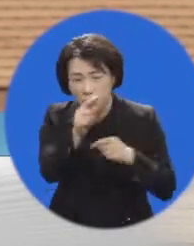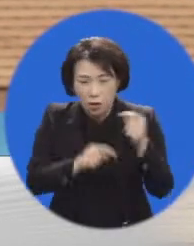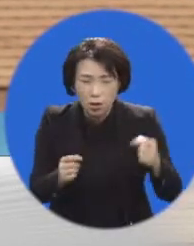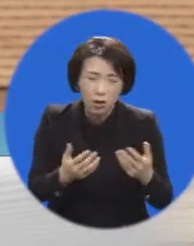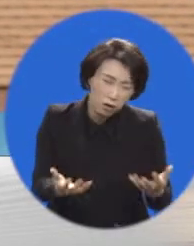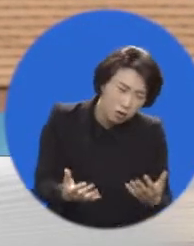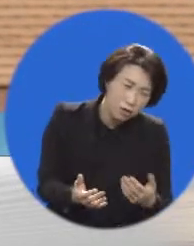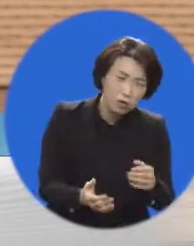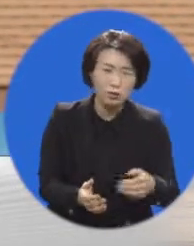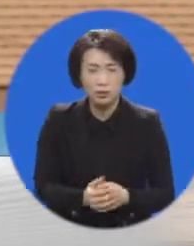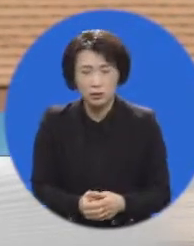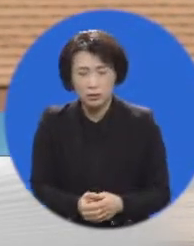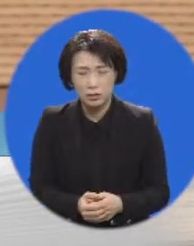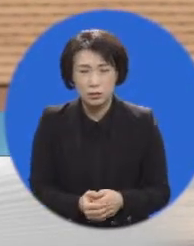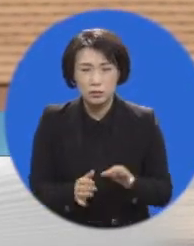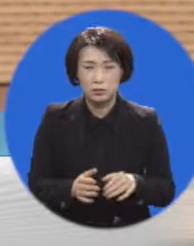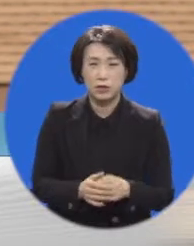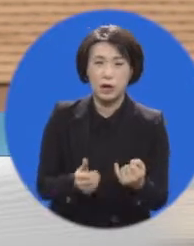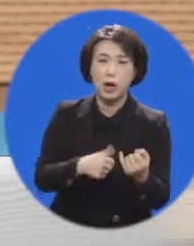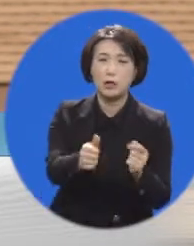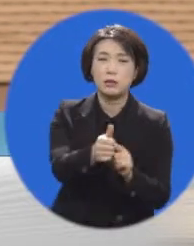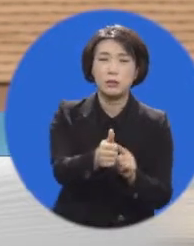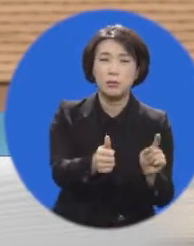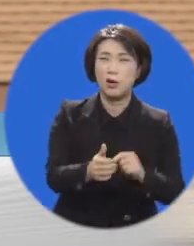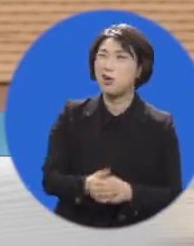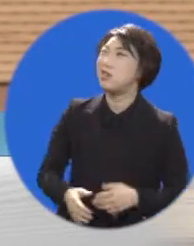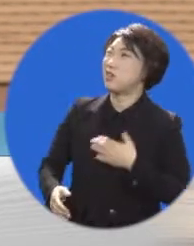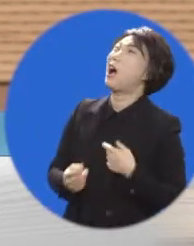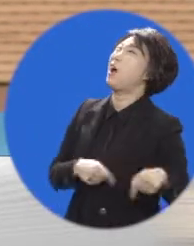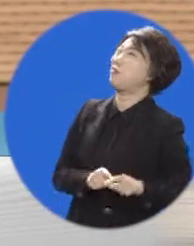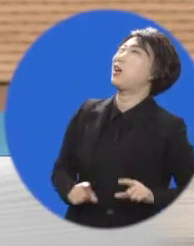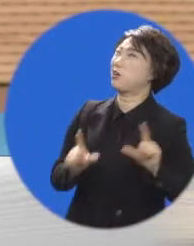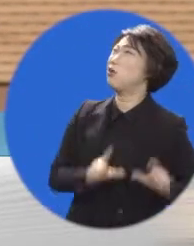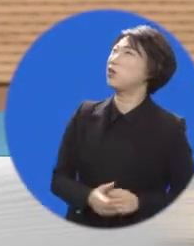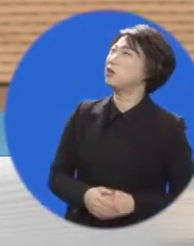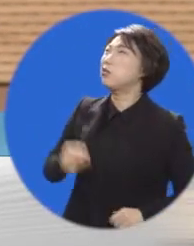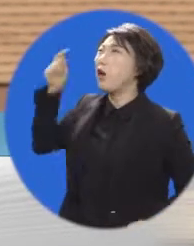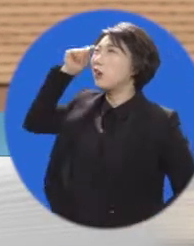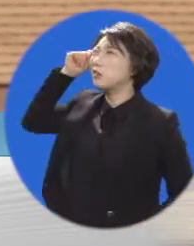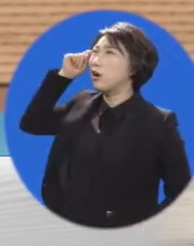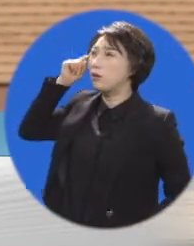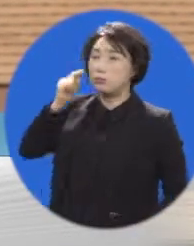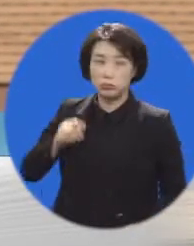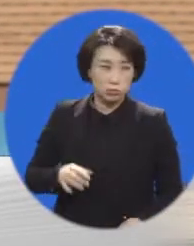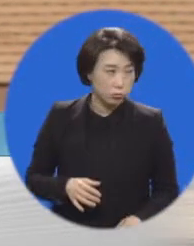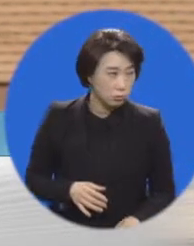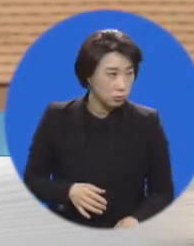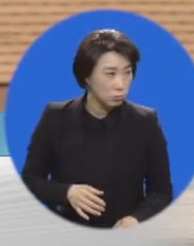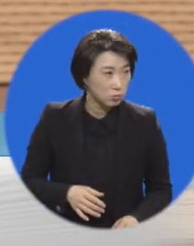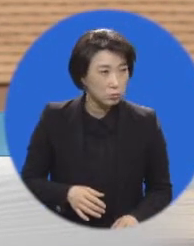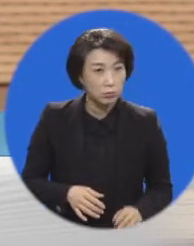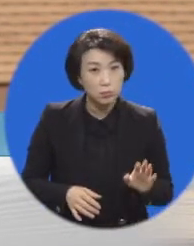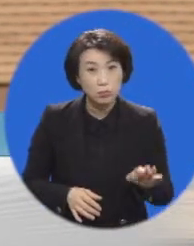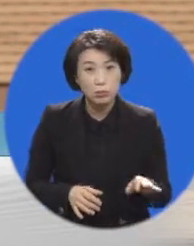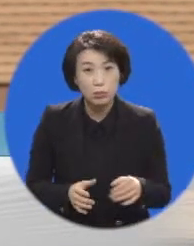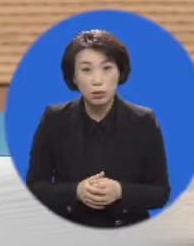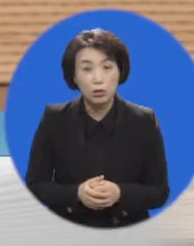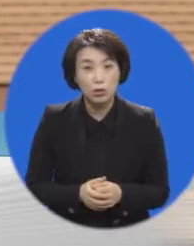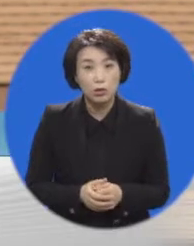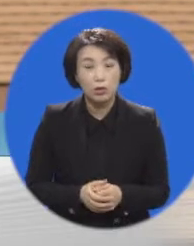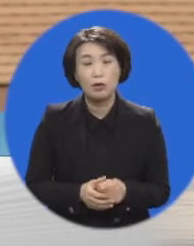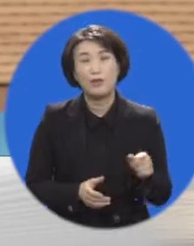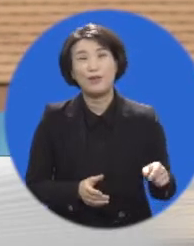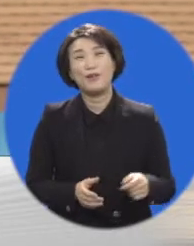내가 데리고 사는데 왜 그래요? 그럼 왜 시어머니 보고 데리고 살아, 데리고 들어와? 응? 이게 다 뭐